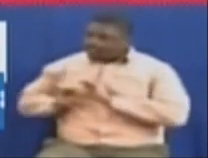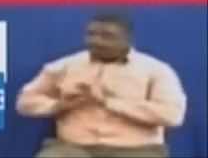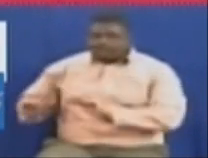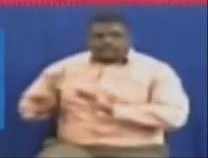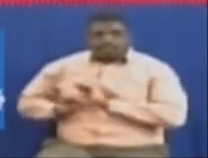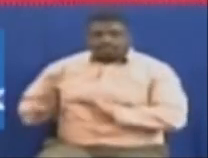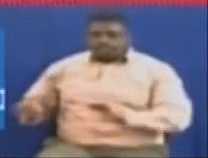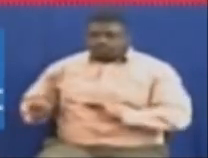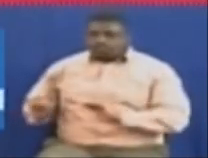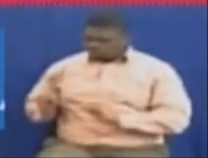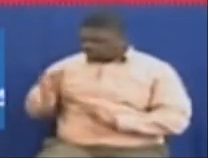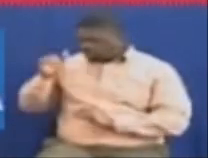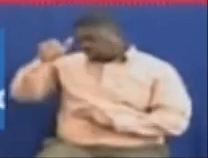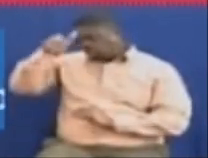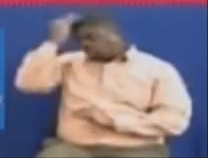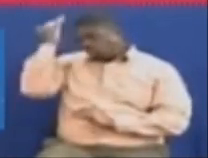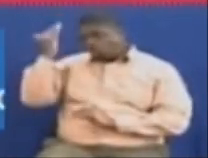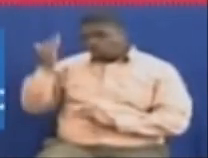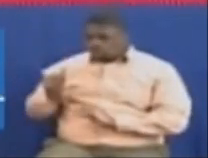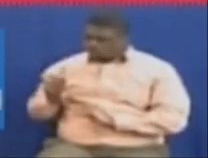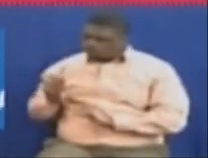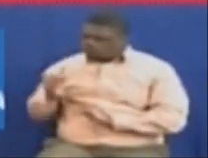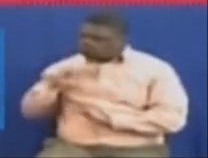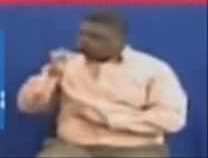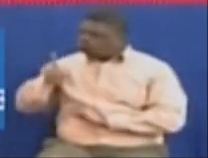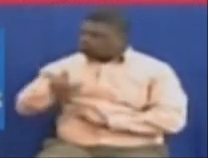Mheshimiwa Naibu Waziri wa Kilimo, majibu.